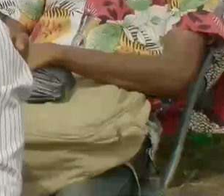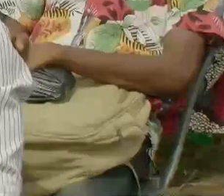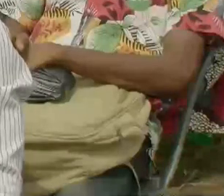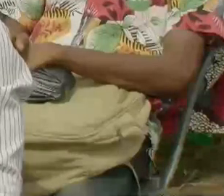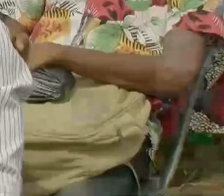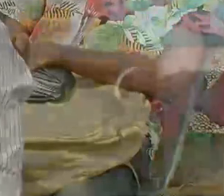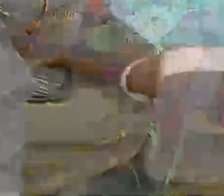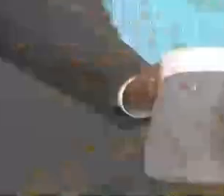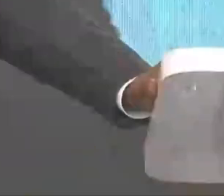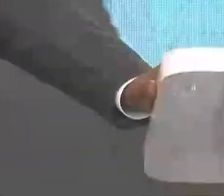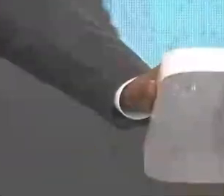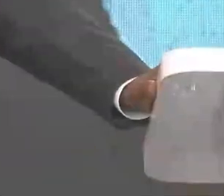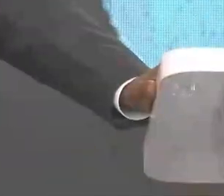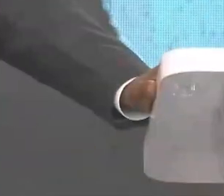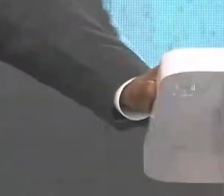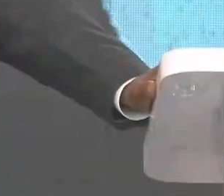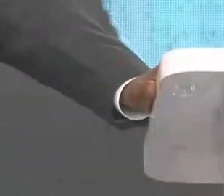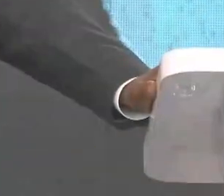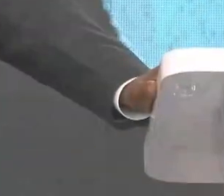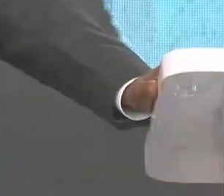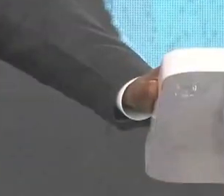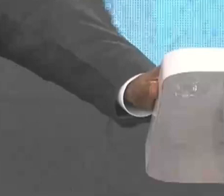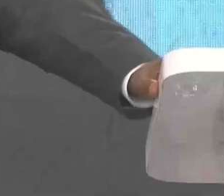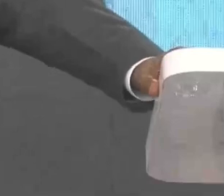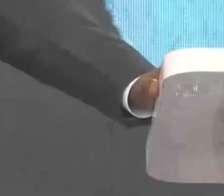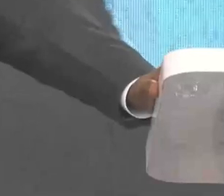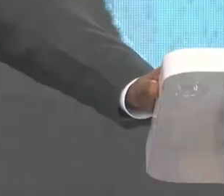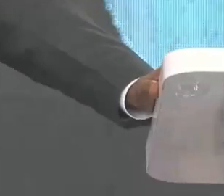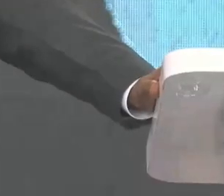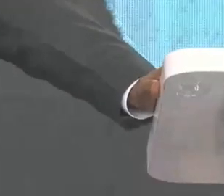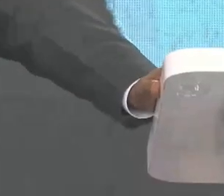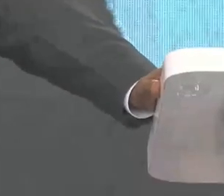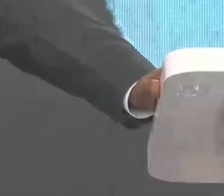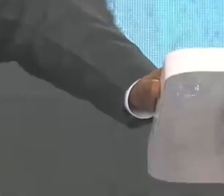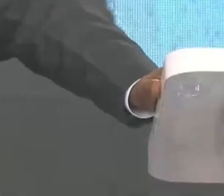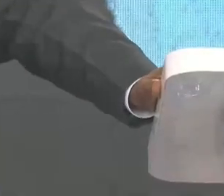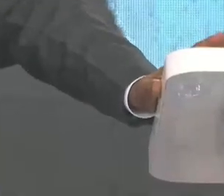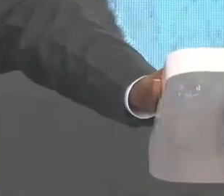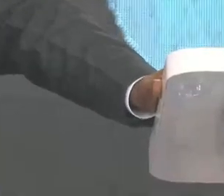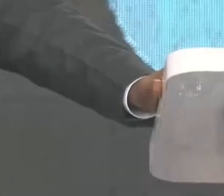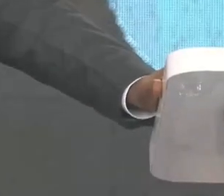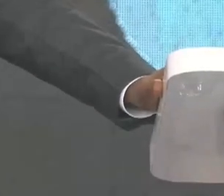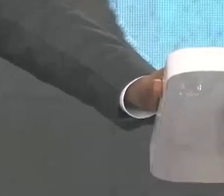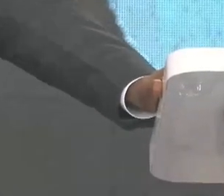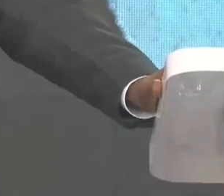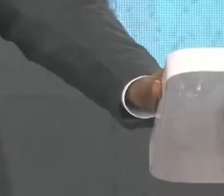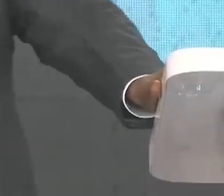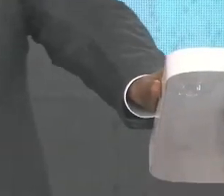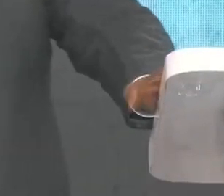Simplement à cause de leur langue. Vous savez, nous avons une seule langue, mais nous avons deux